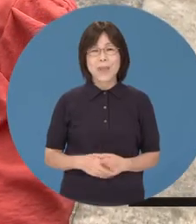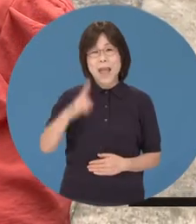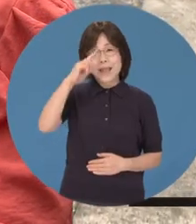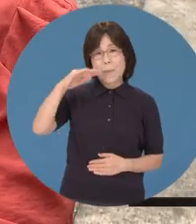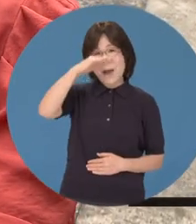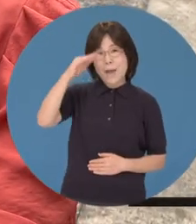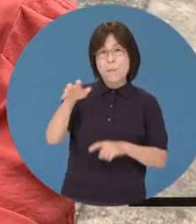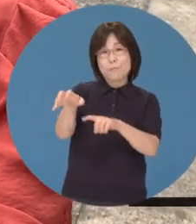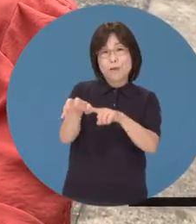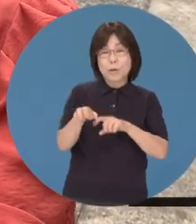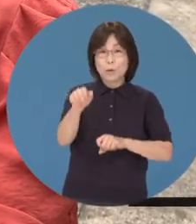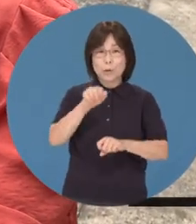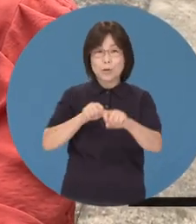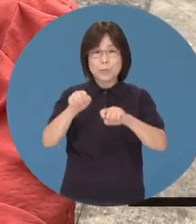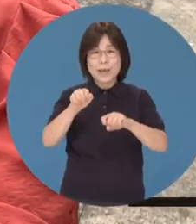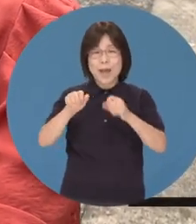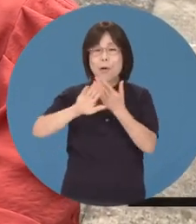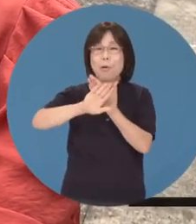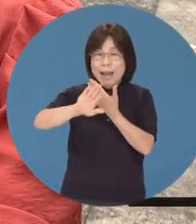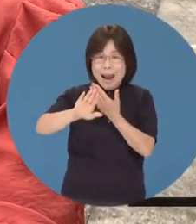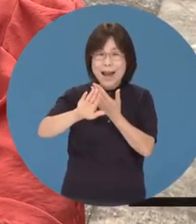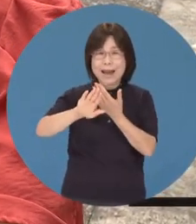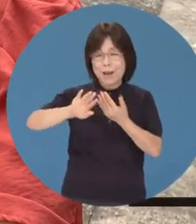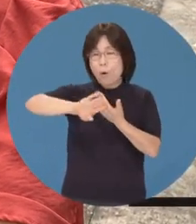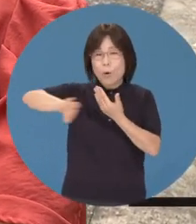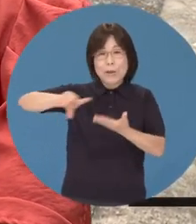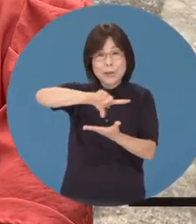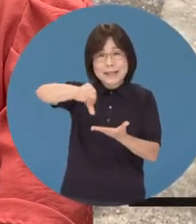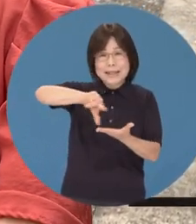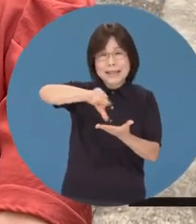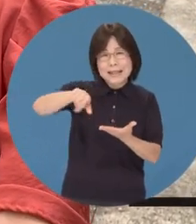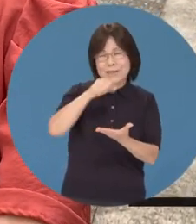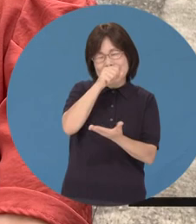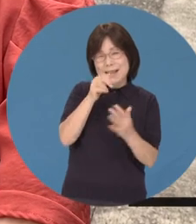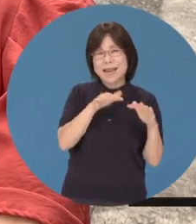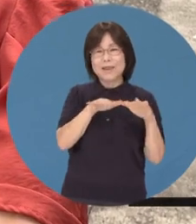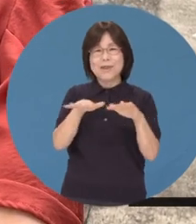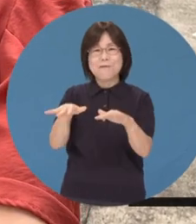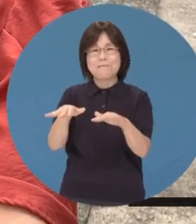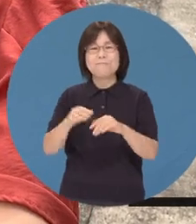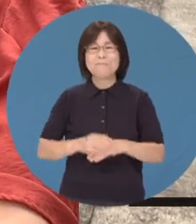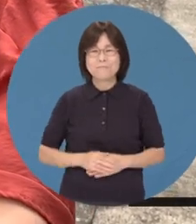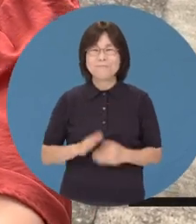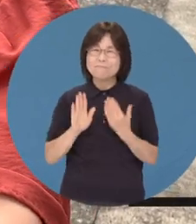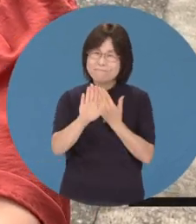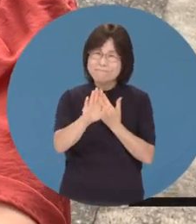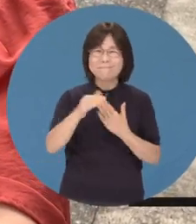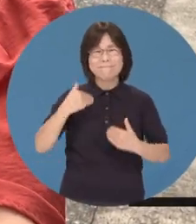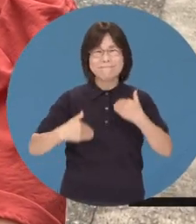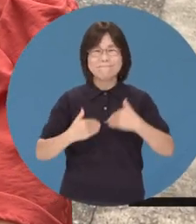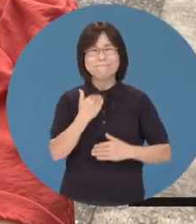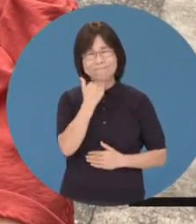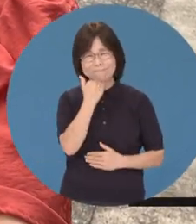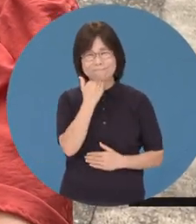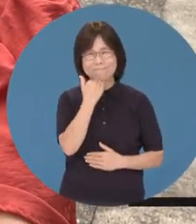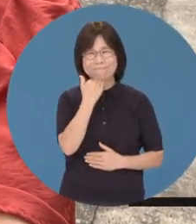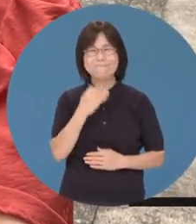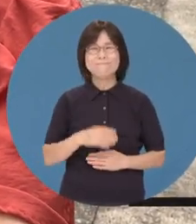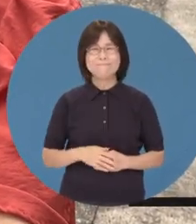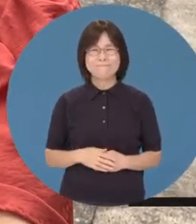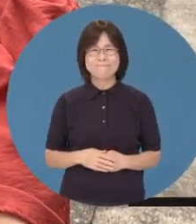この村の取り組みがこれからのトレンドの最先端を行くモデルケースに。これからの活躍が楽しみです。